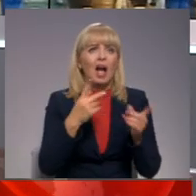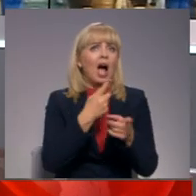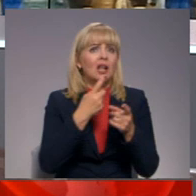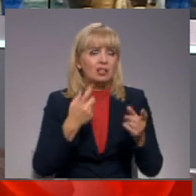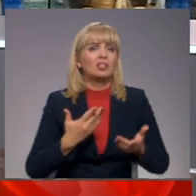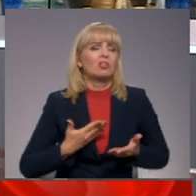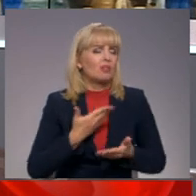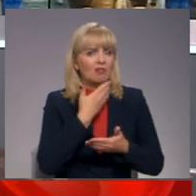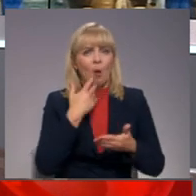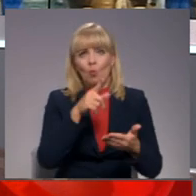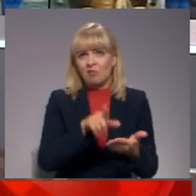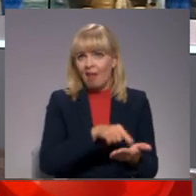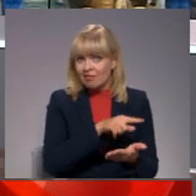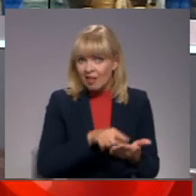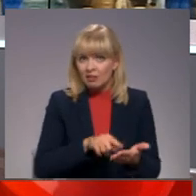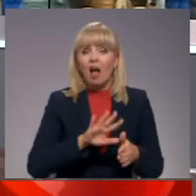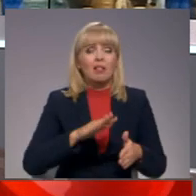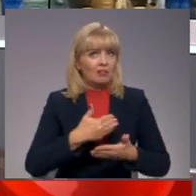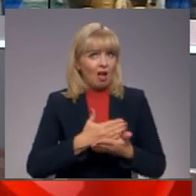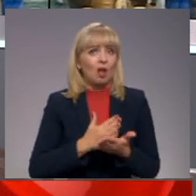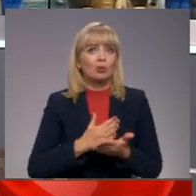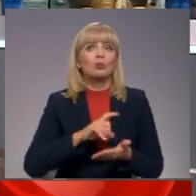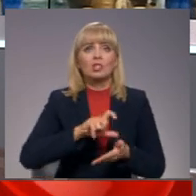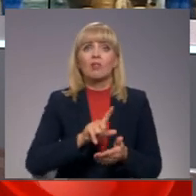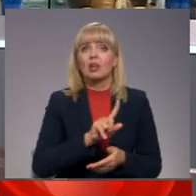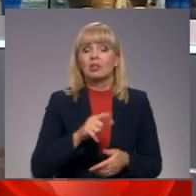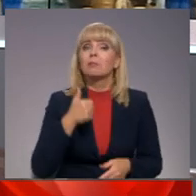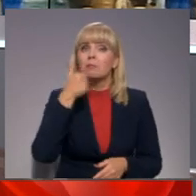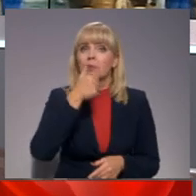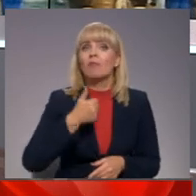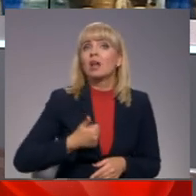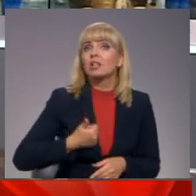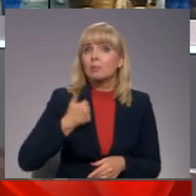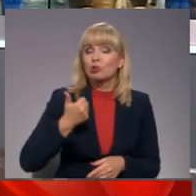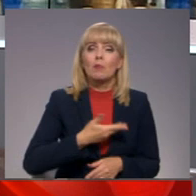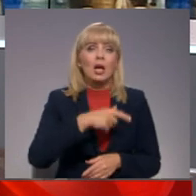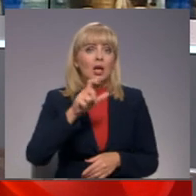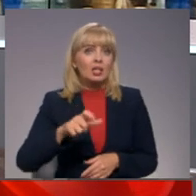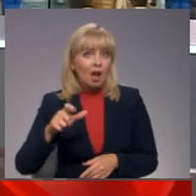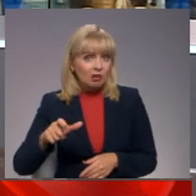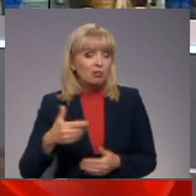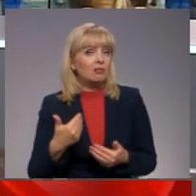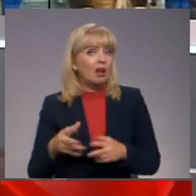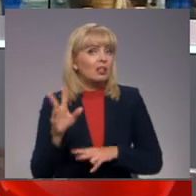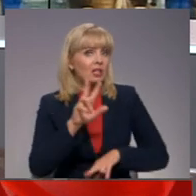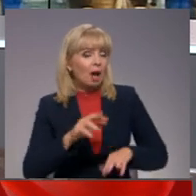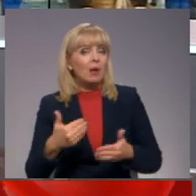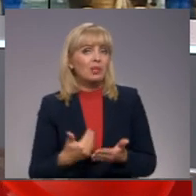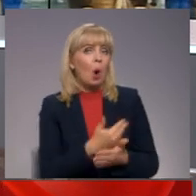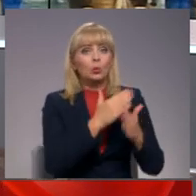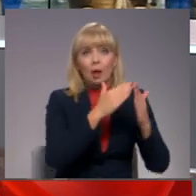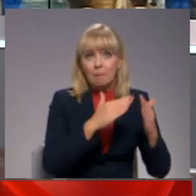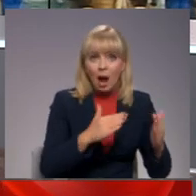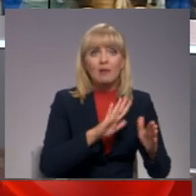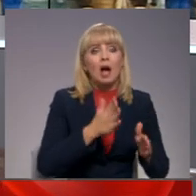dzīvošanai nederīgu. Lai gan lielākā daļa dzīvokļi ir privāti īpašums, iedzīvotājiem tagad jāmeklē jauns miteklis, kā arī jāvienojas vai